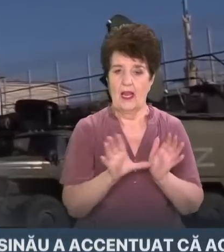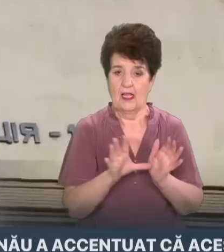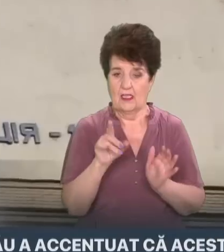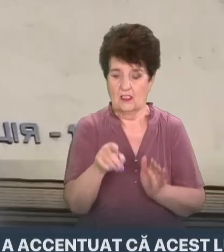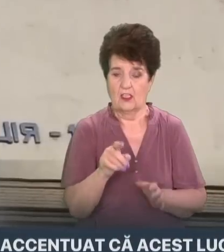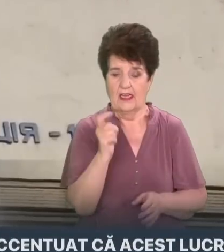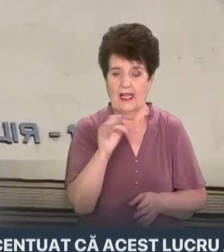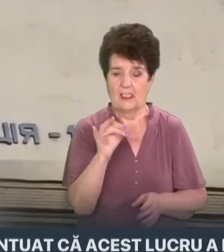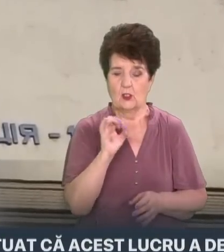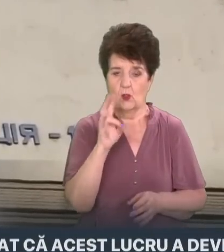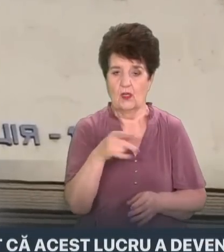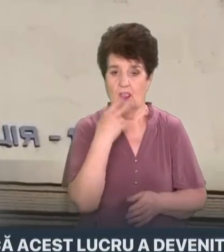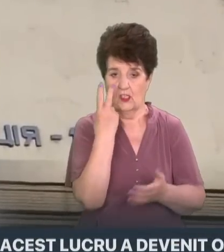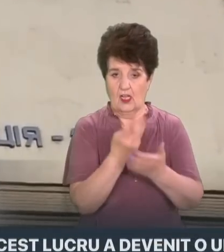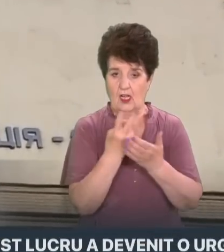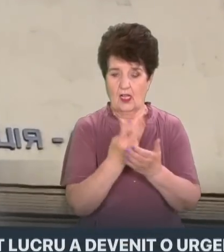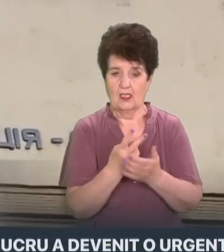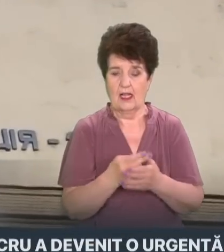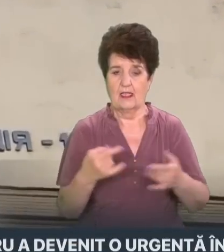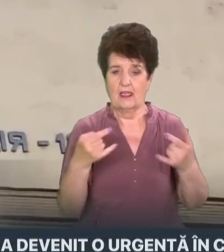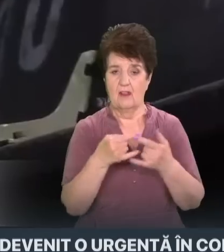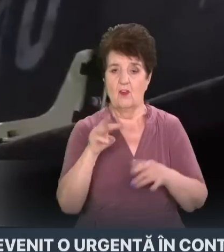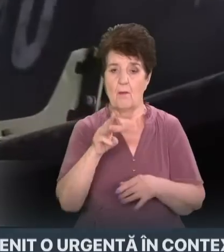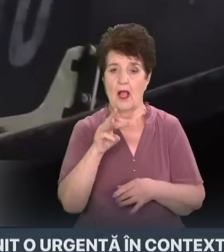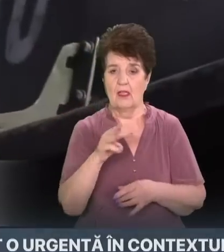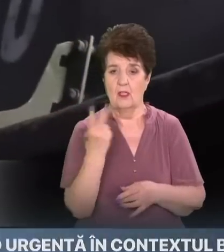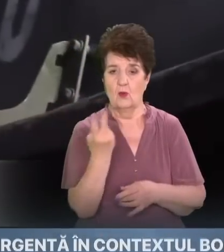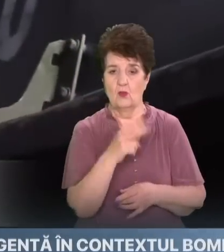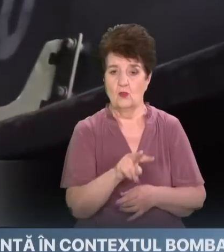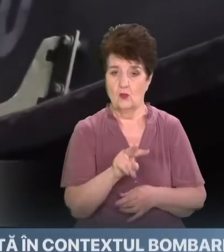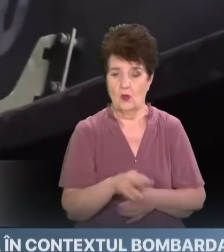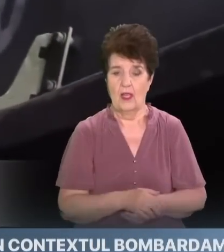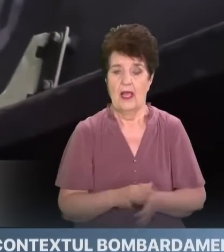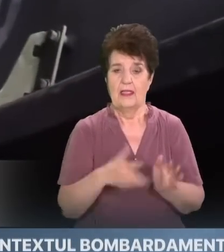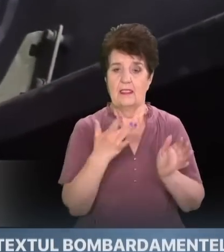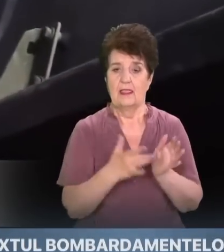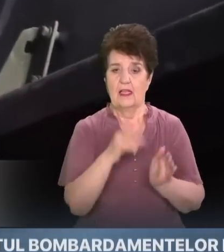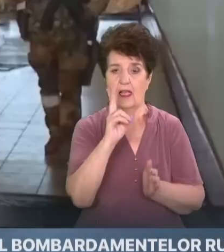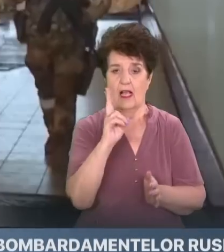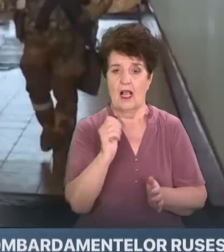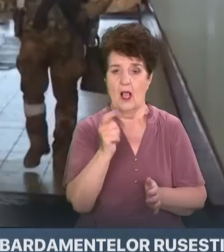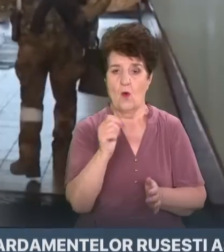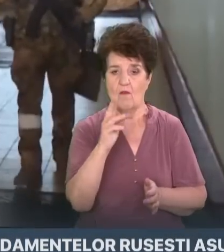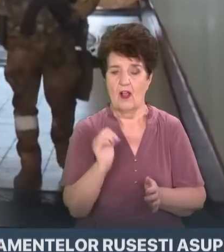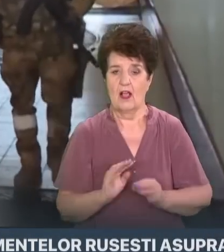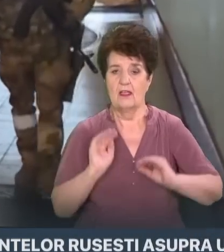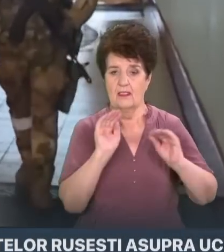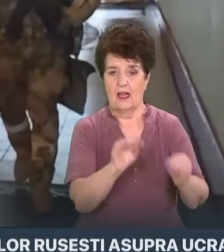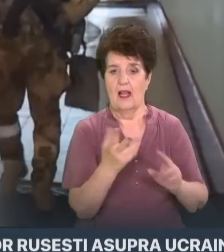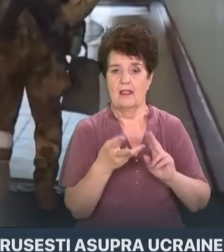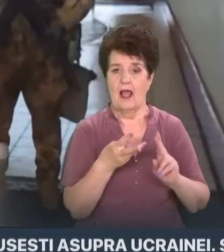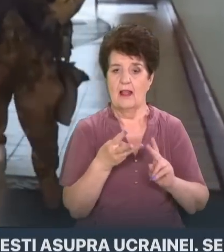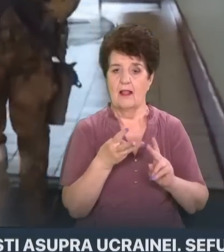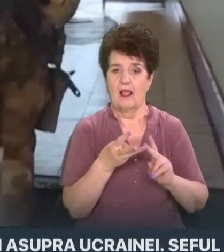așa cum a relatat televiziunea de stat a Rusiei încă în martie 2022. Centrala Kakhovka este a treia instalație energetică